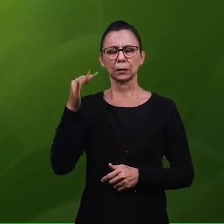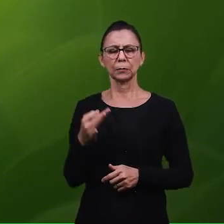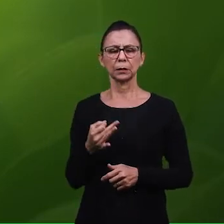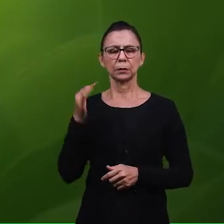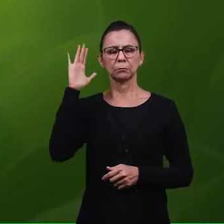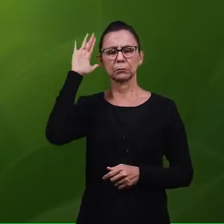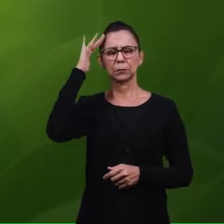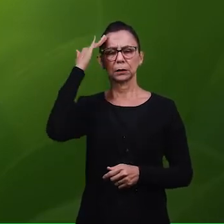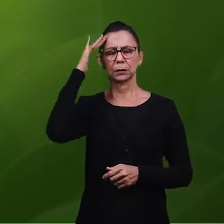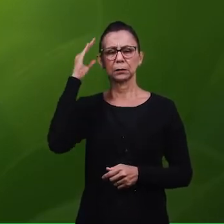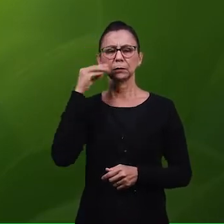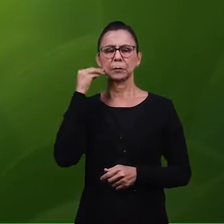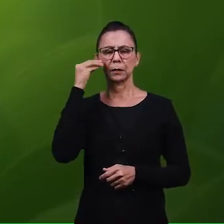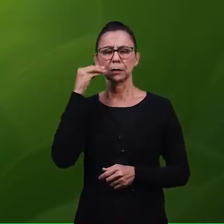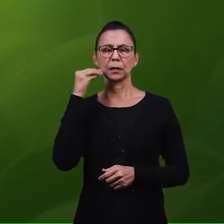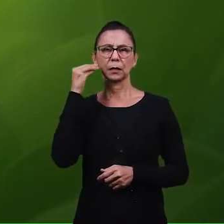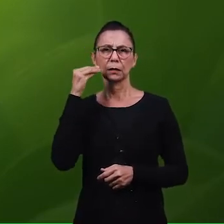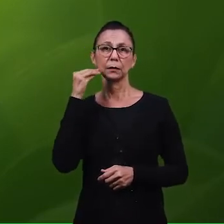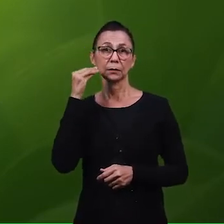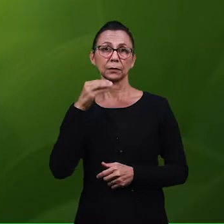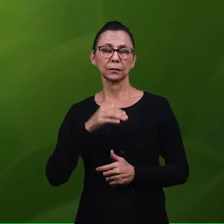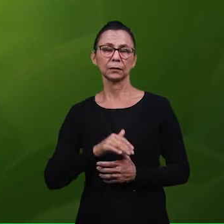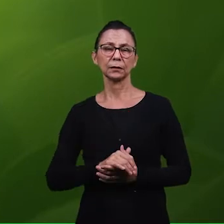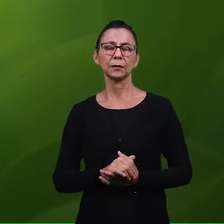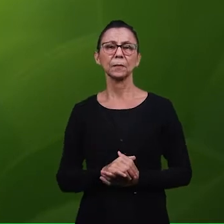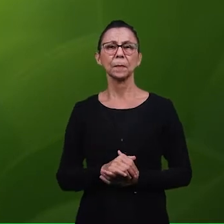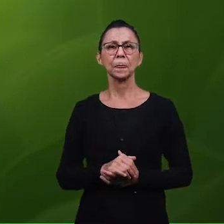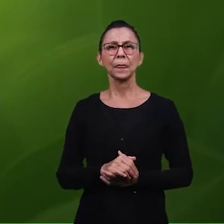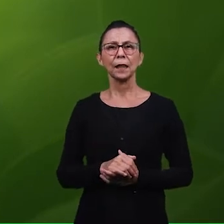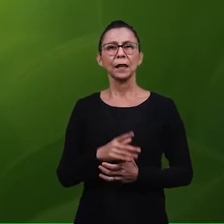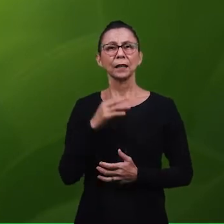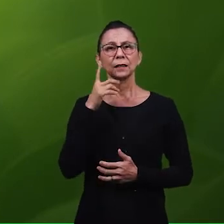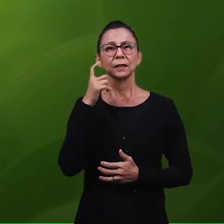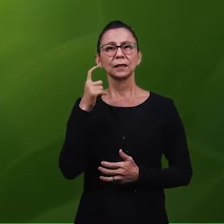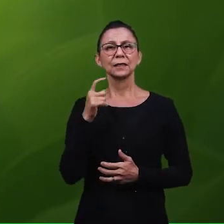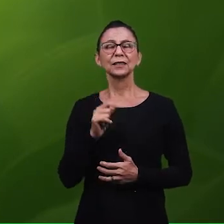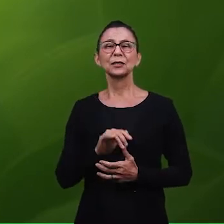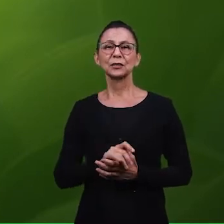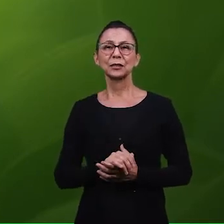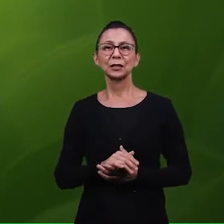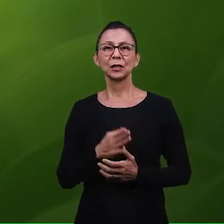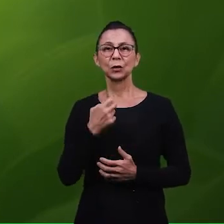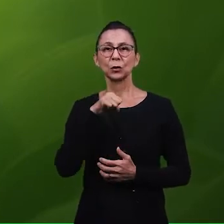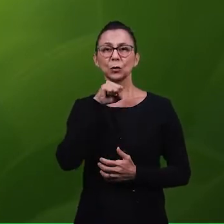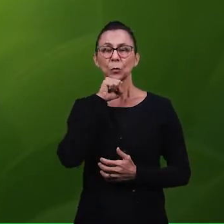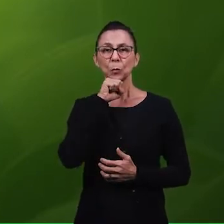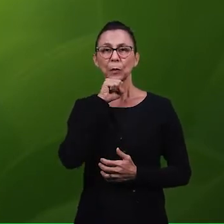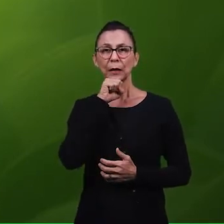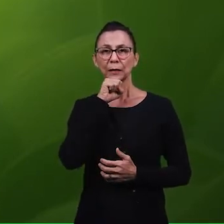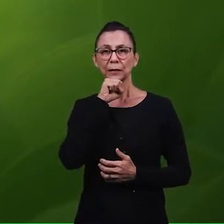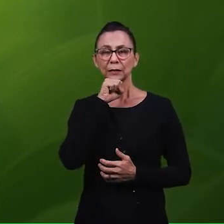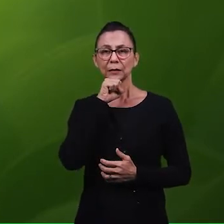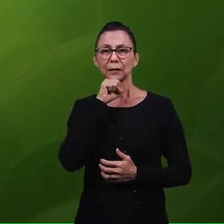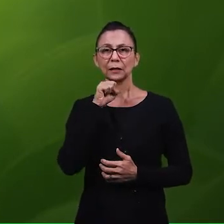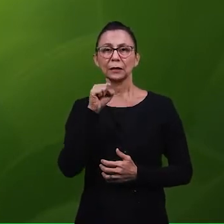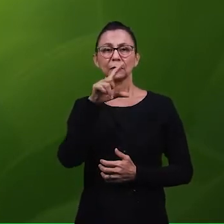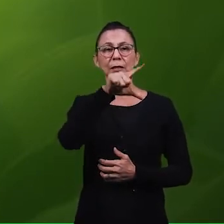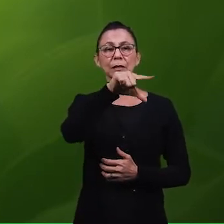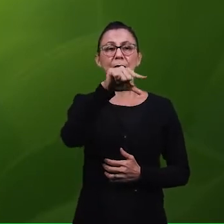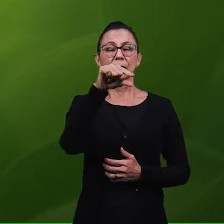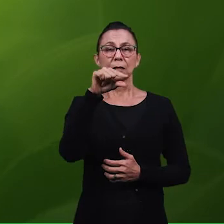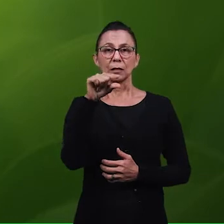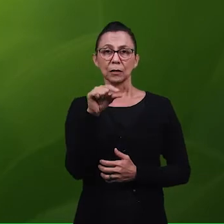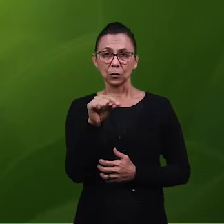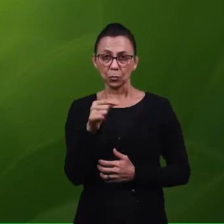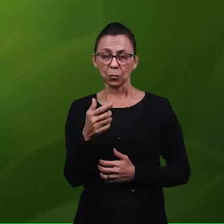de celle qui serait l'épouse de son fils. C'était lui qui faisait le choix. Il faisait le choix à cause de sa